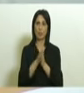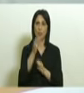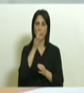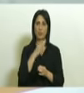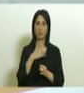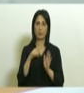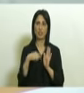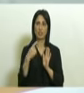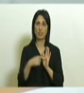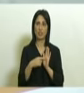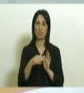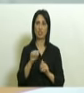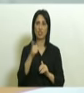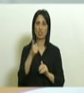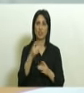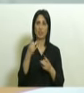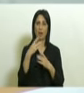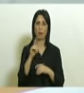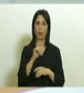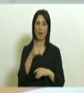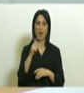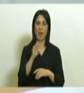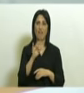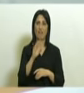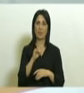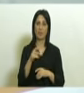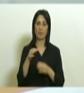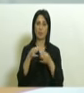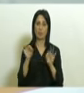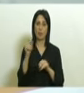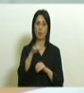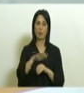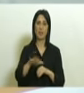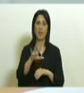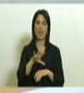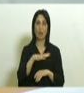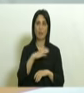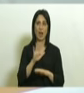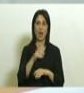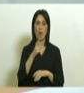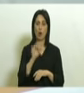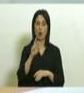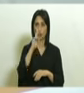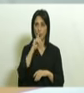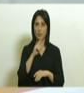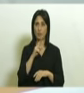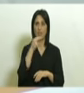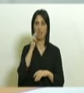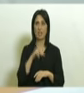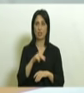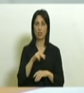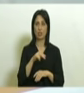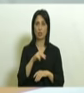იპასუხოს ჩემ შეკითხვებზე. ესე იგი, ჯერ გვეუბნებით რომ გავრილოვის შემოშვება ქვეყანაში იყო არა მხოლოდ შეცდომა, არამედ